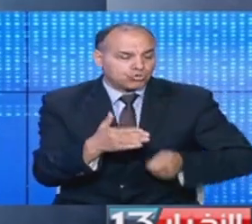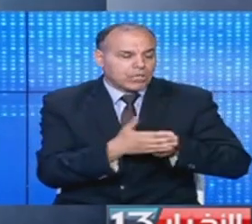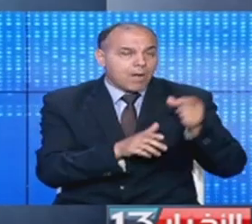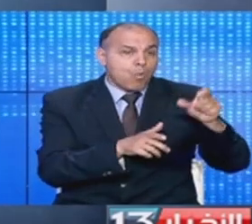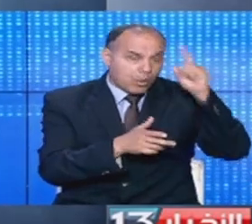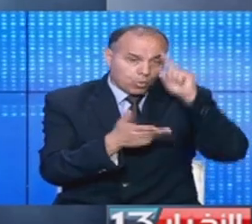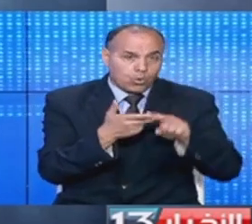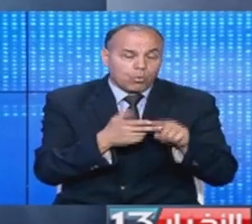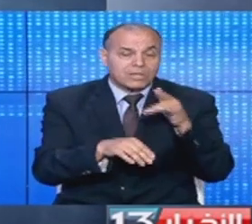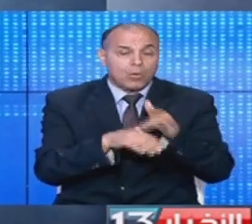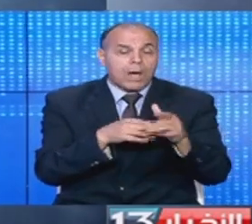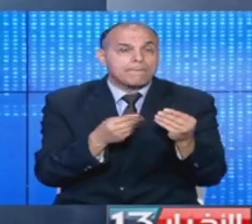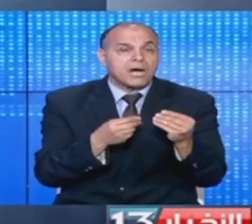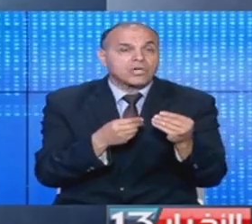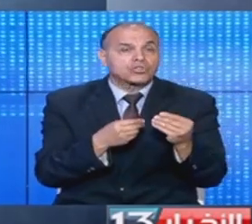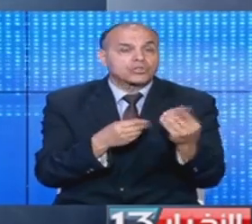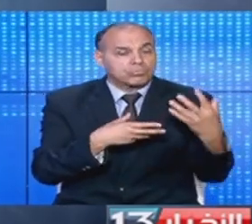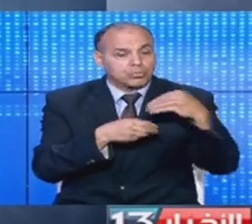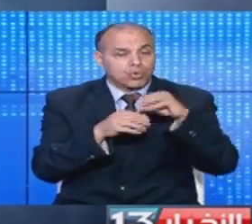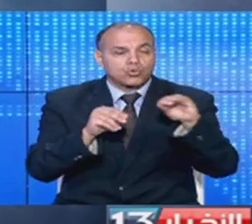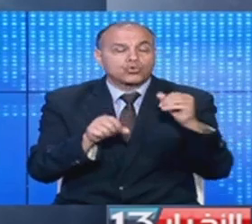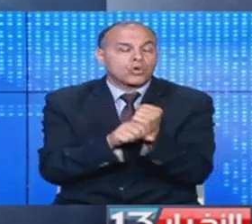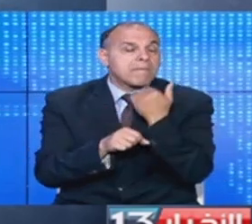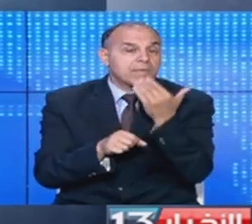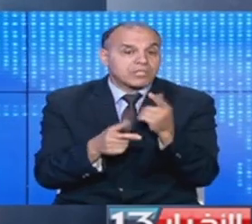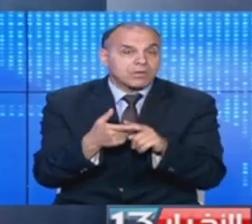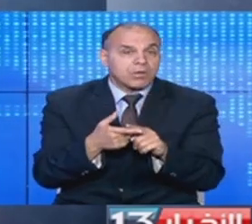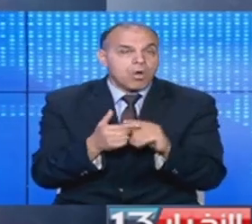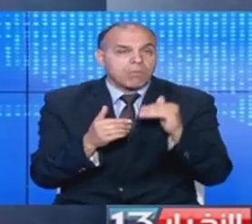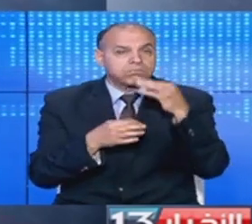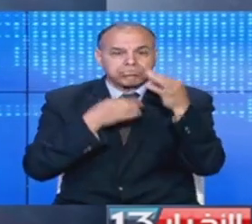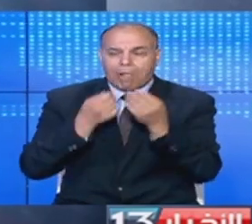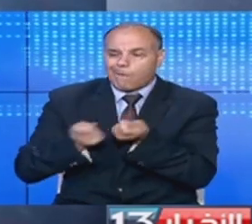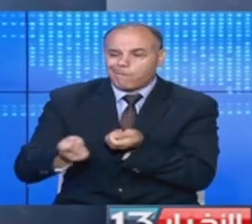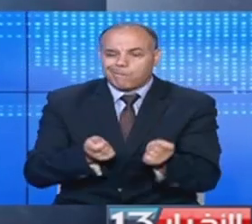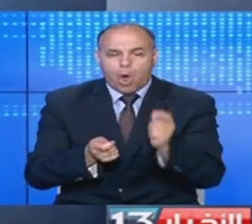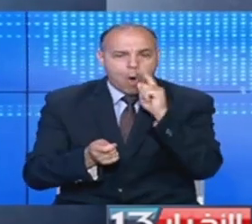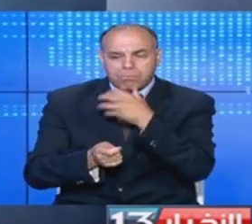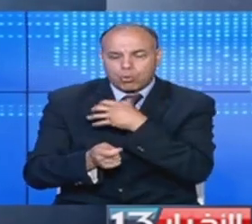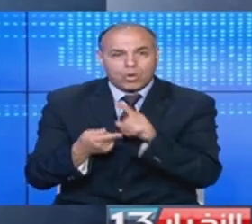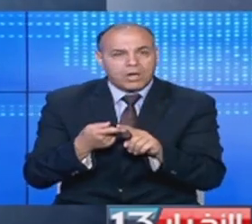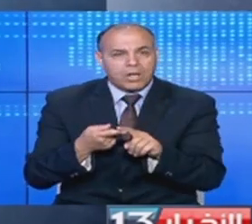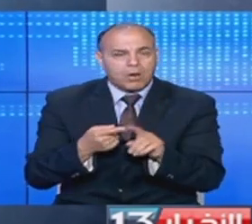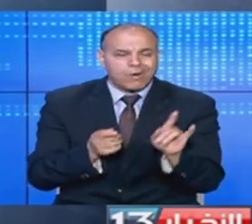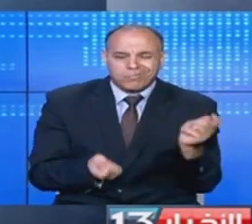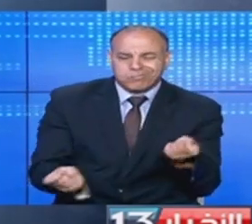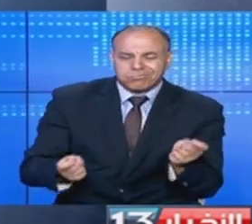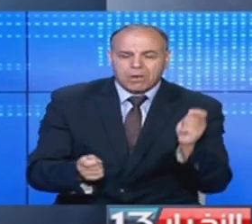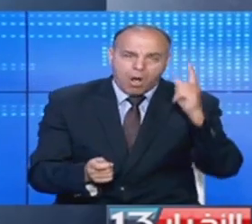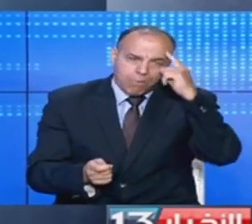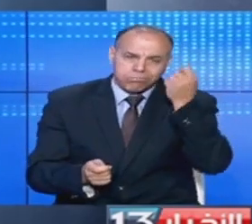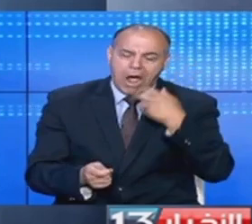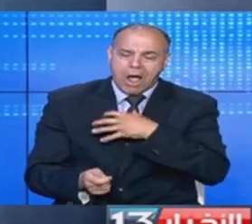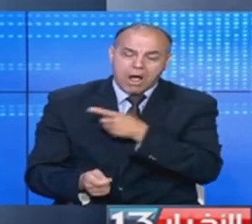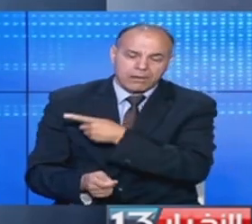الشرائية والتأخر الكبير في الالتحاق بسوق الشغل وتنامي خطاب التحريض ضد رجال الأعمال وشيطنة الرأسمال